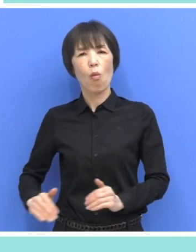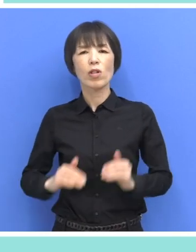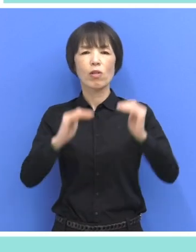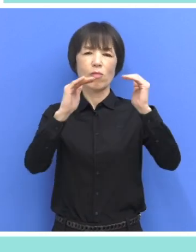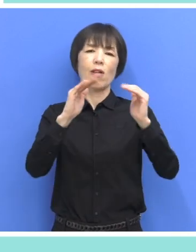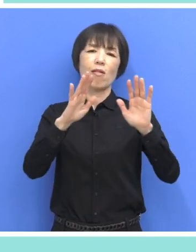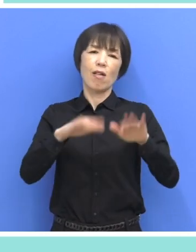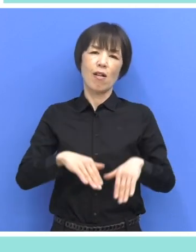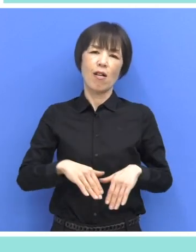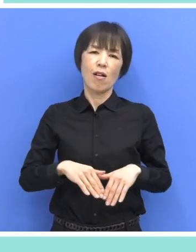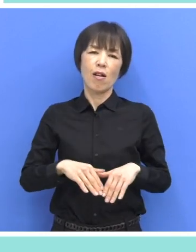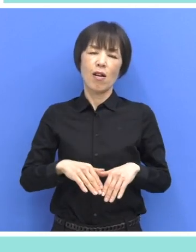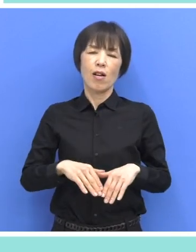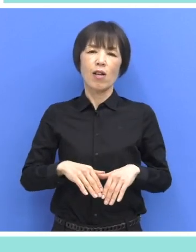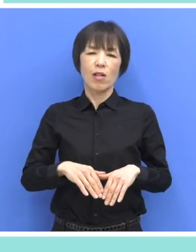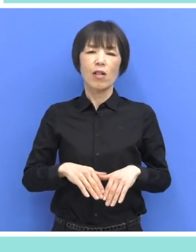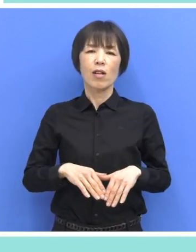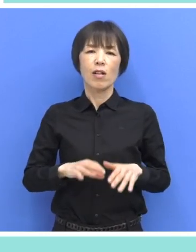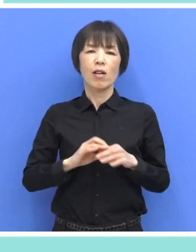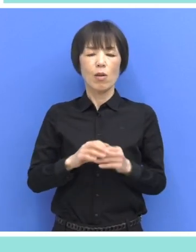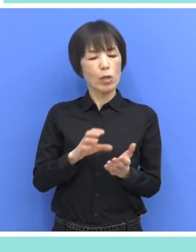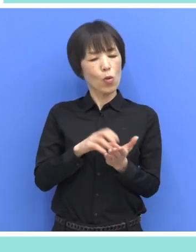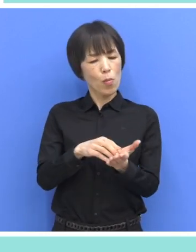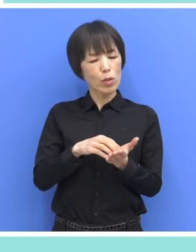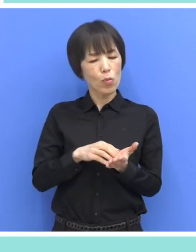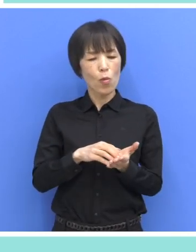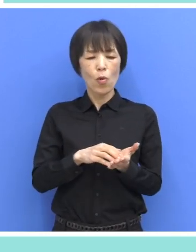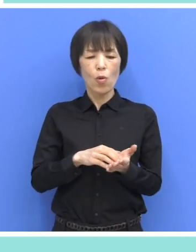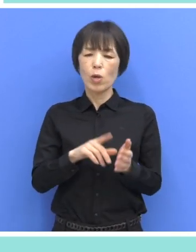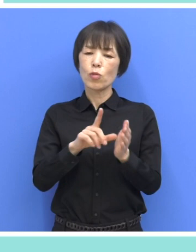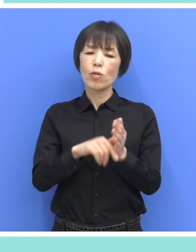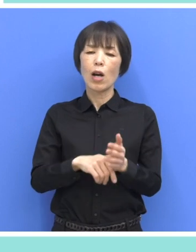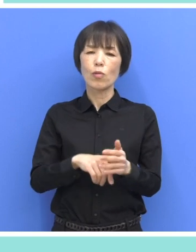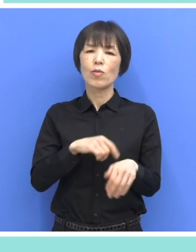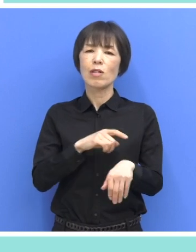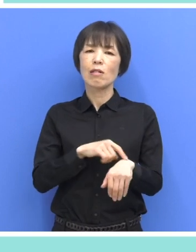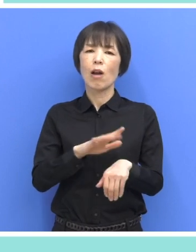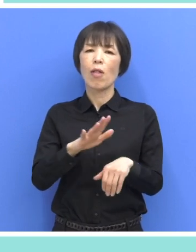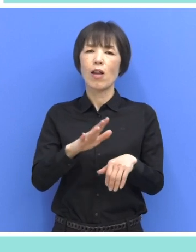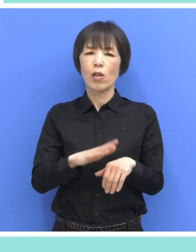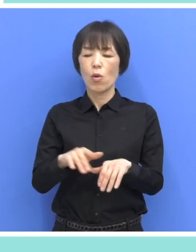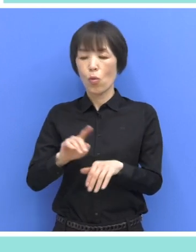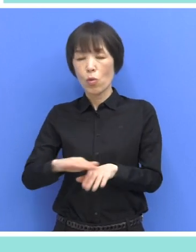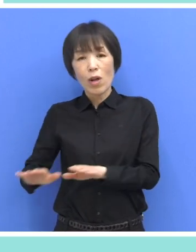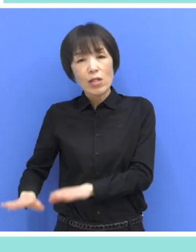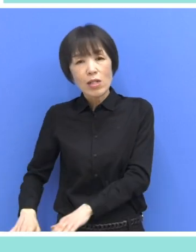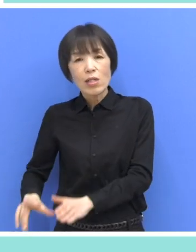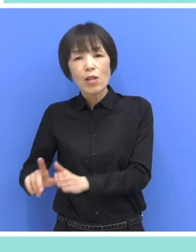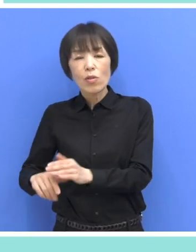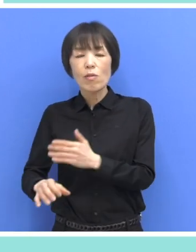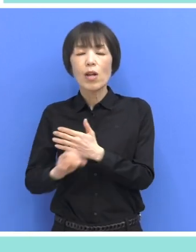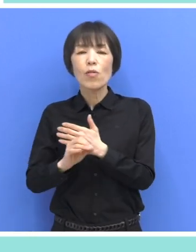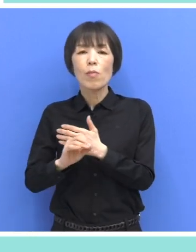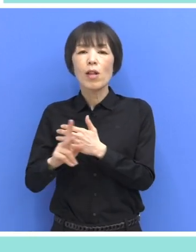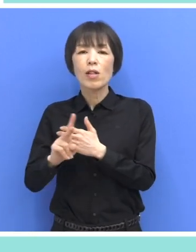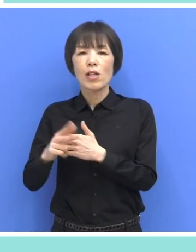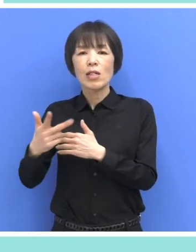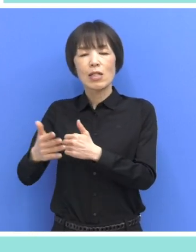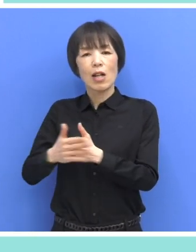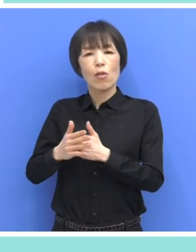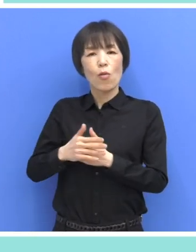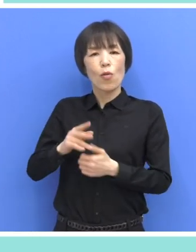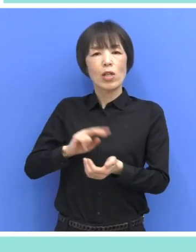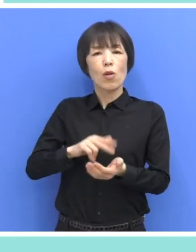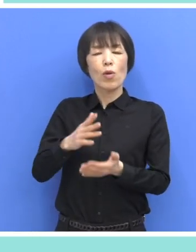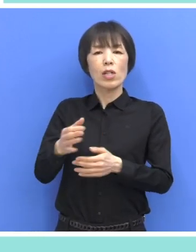いのであんまりその証明書を使うってことがないんですけど、子どもがちっちゃい頃っていうのは例えば市からの医療費補助